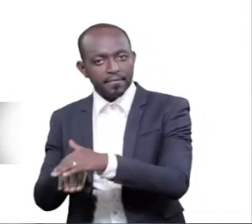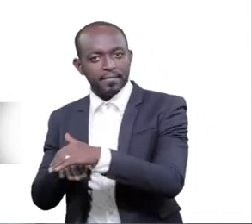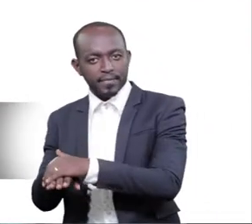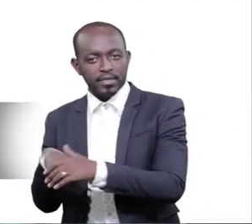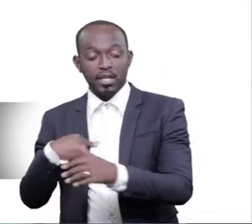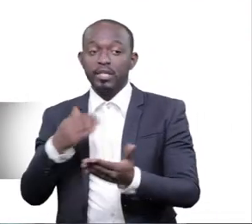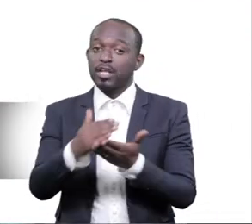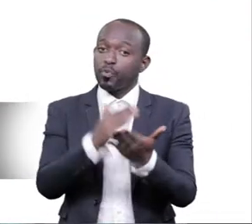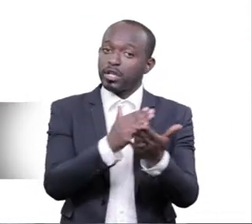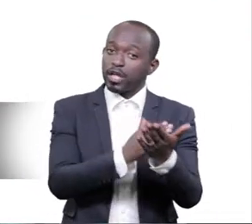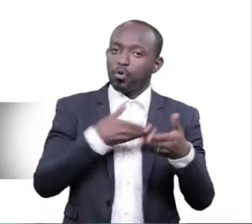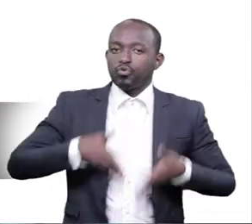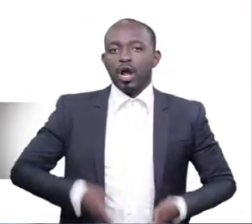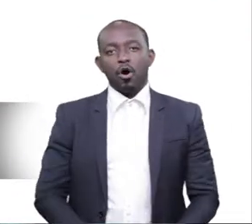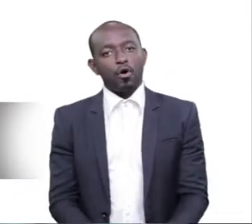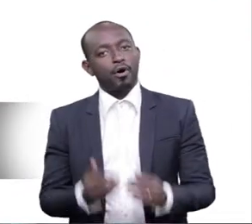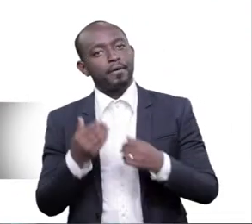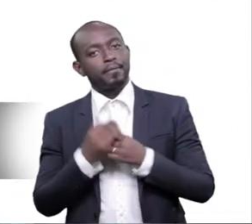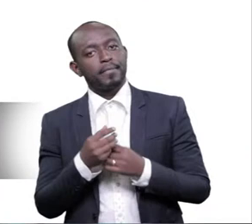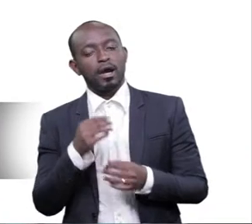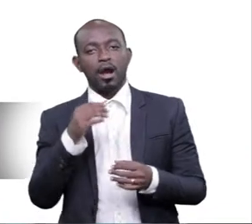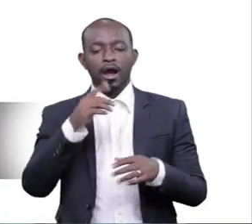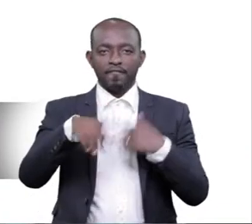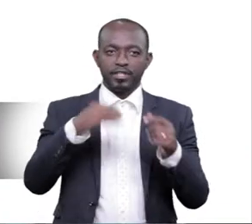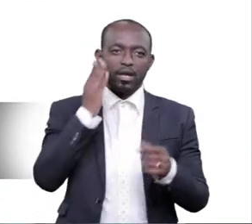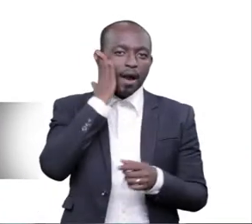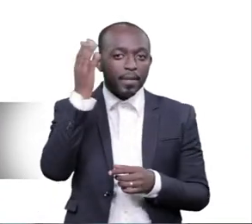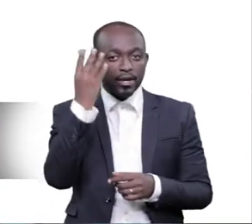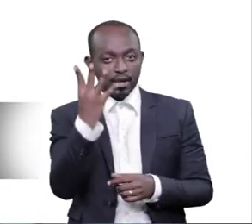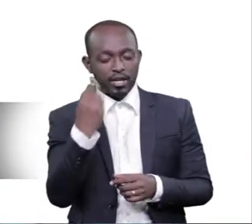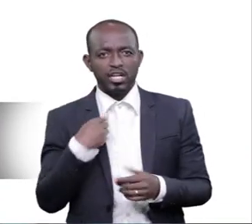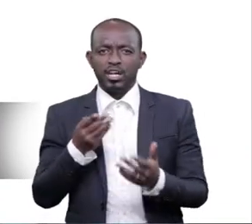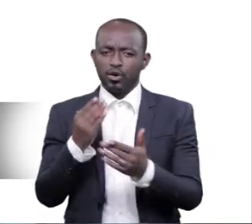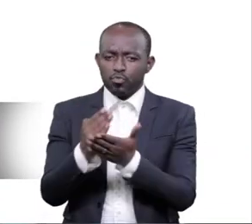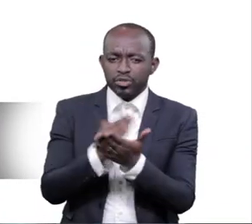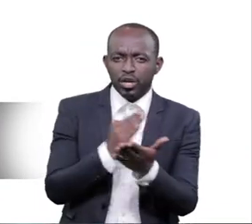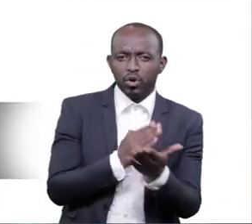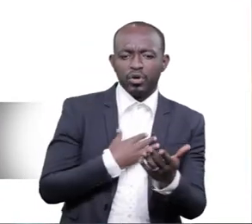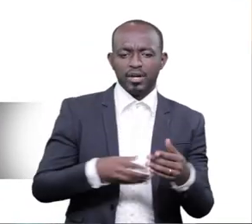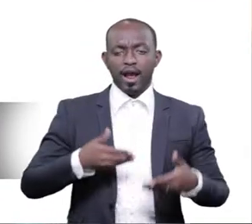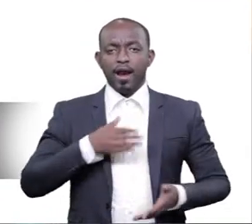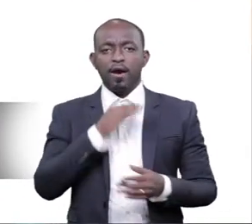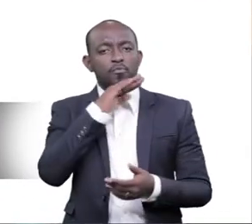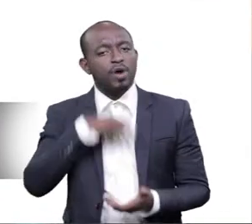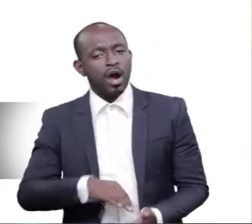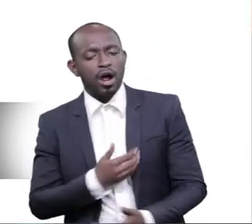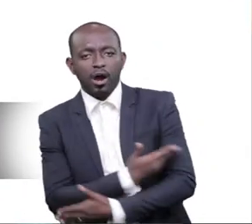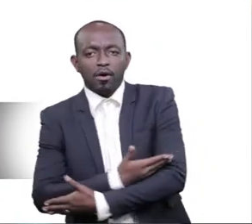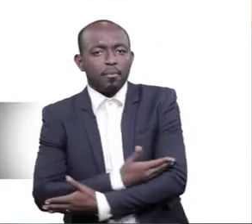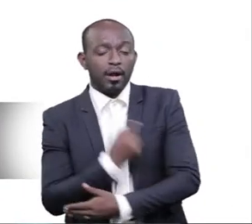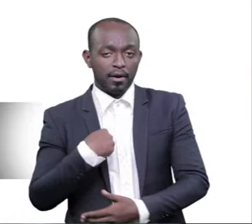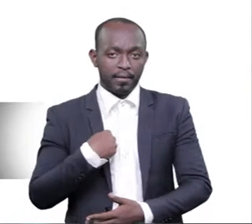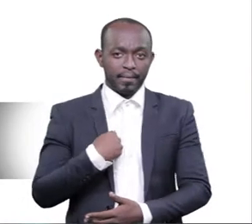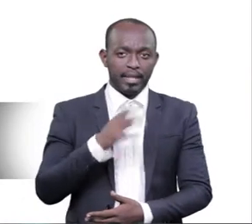amezi ane natangiye kwitegura ntegurira umwana wanjye ibyo kugira ngo ntazajye atazumva n'amakuru